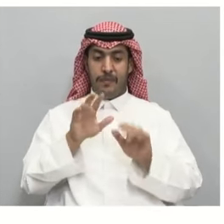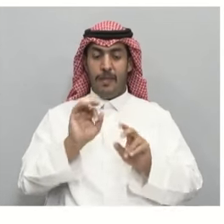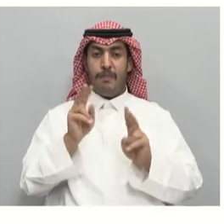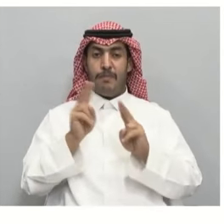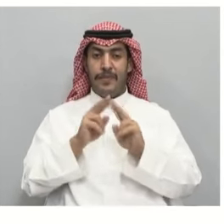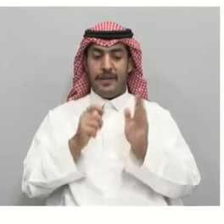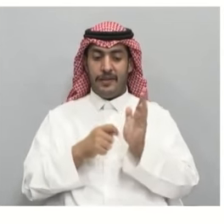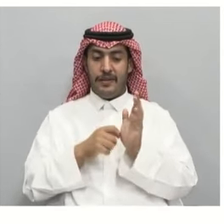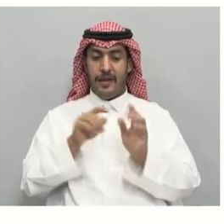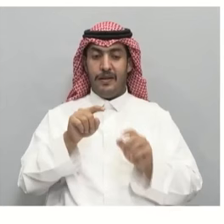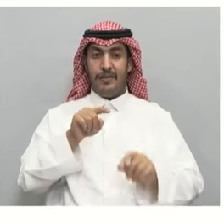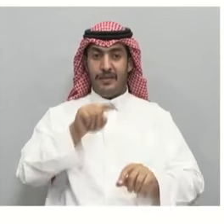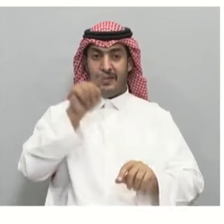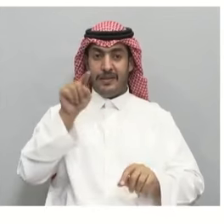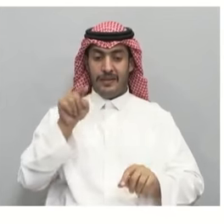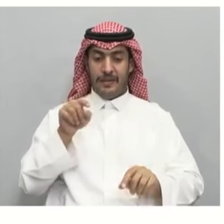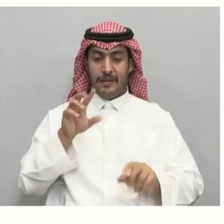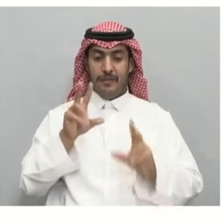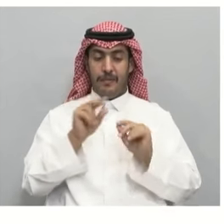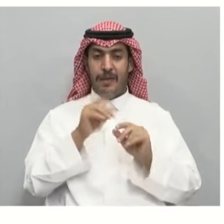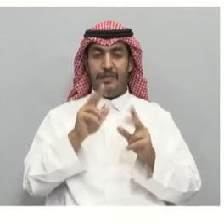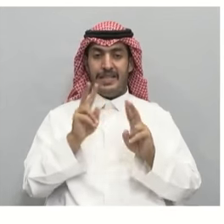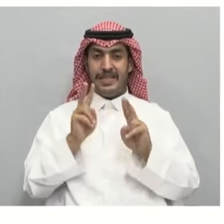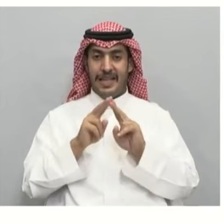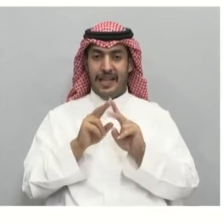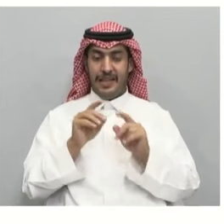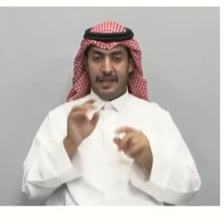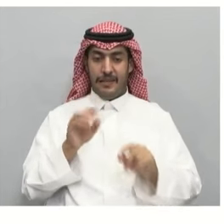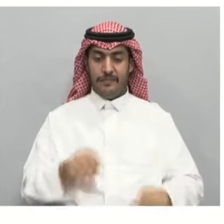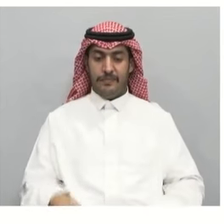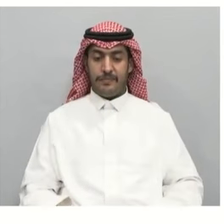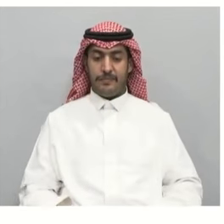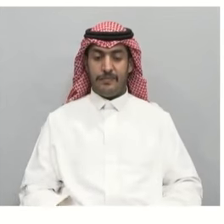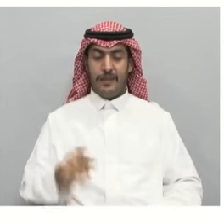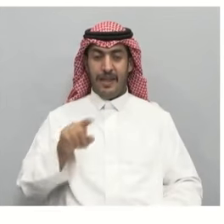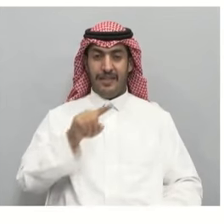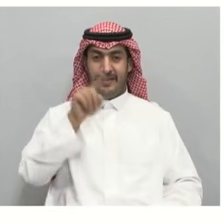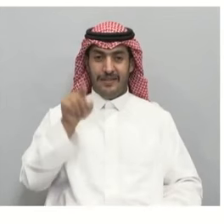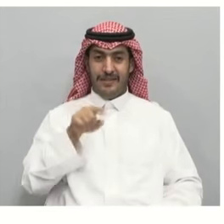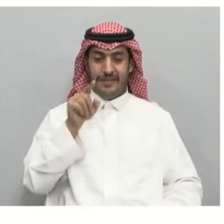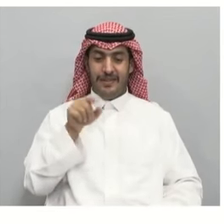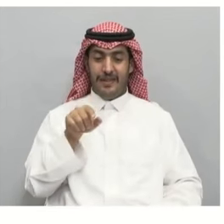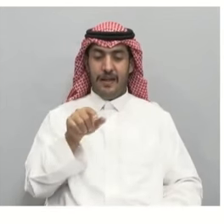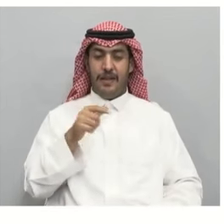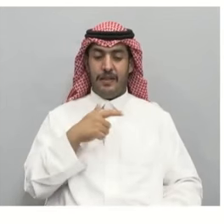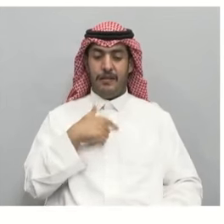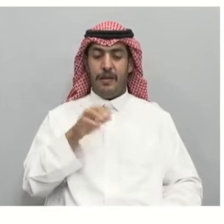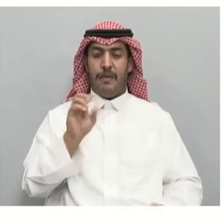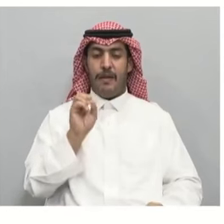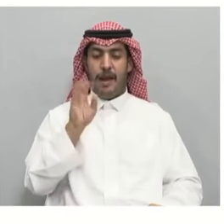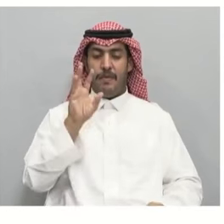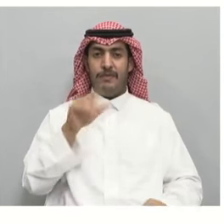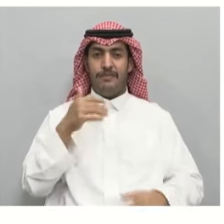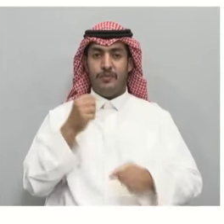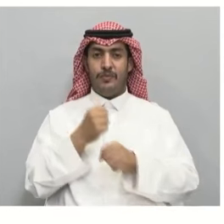البطاريه انابيب توصيل الماء تمثل اسلاك التوصيل هذه الطاحونه تمثل المصباح